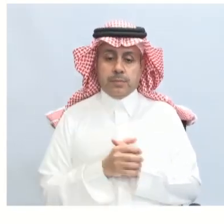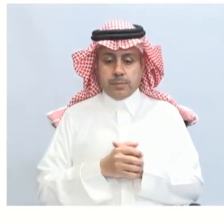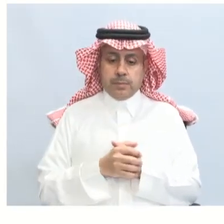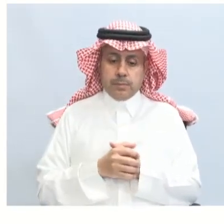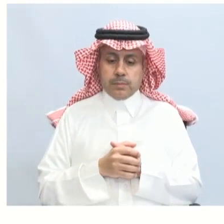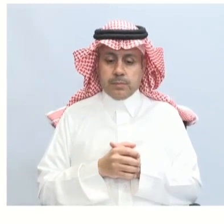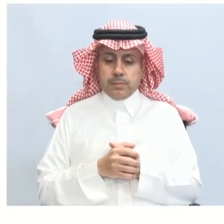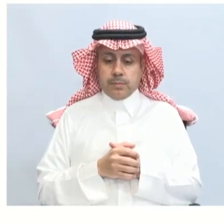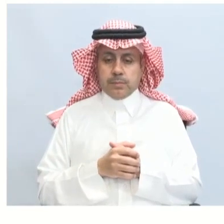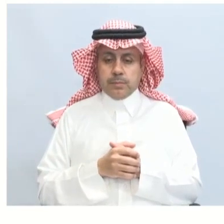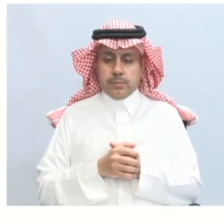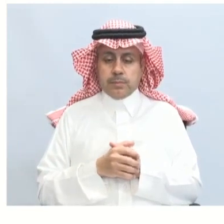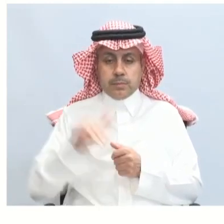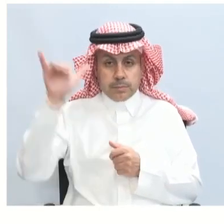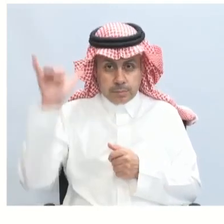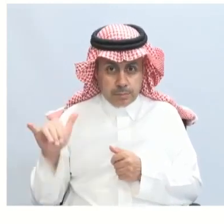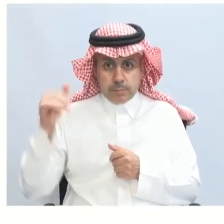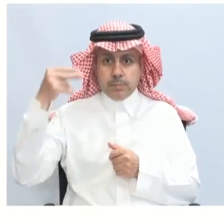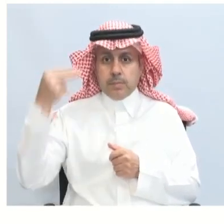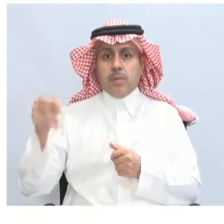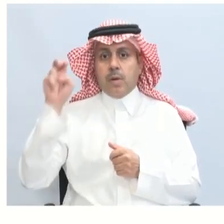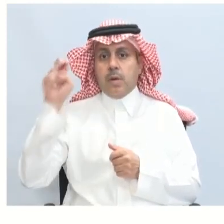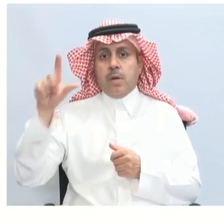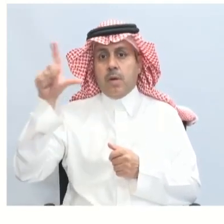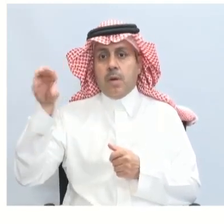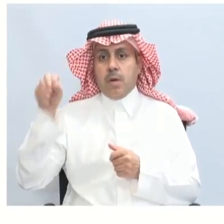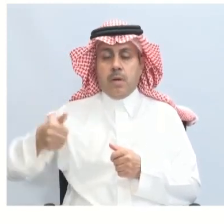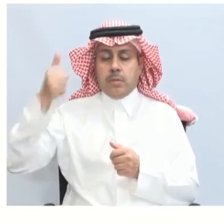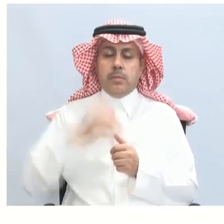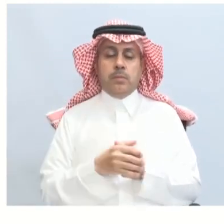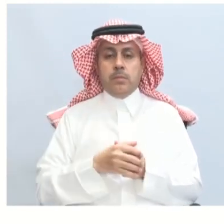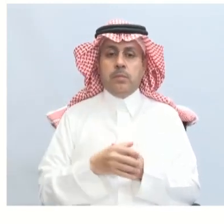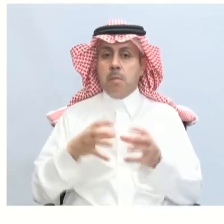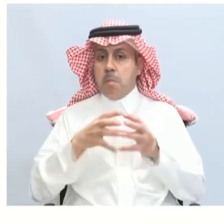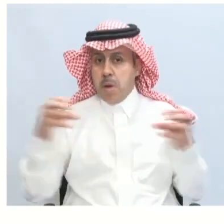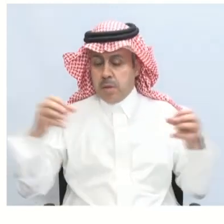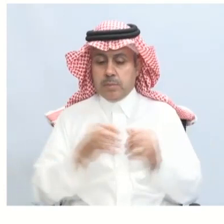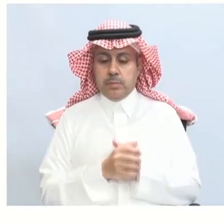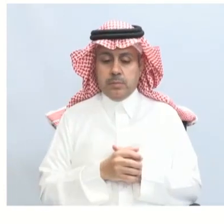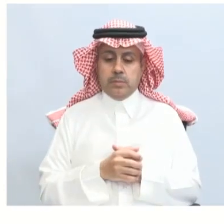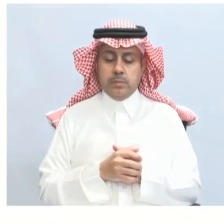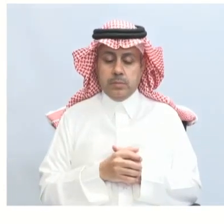يعقلها لا يعقل هذا المثال الذي ضربه الله جل وعلا كلمه